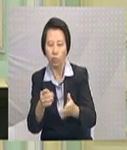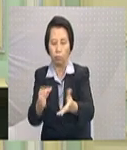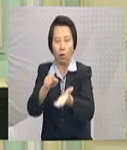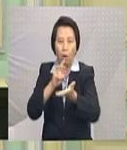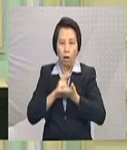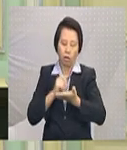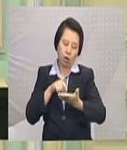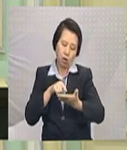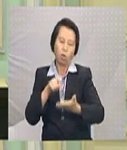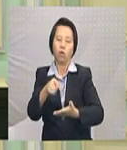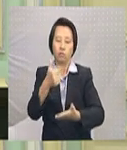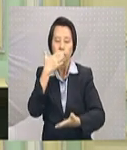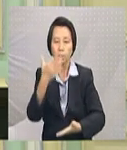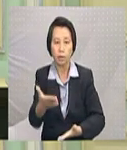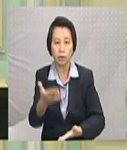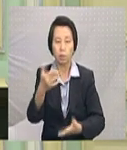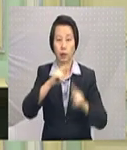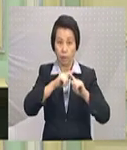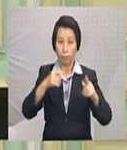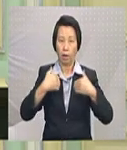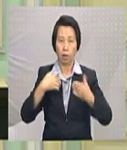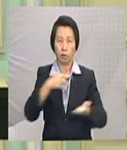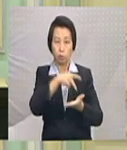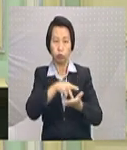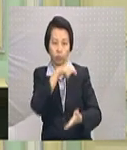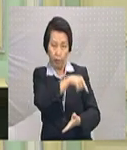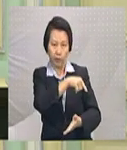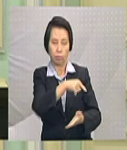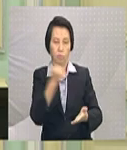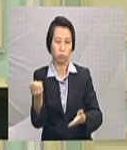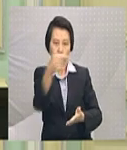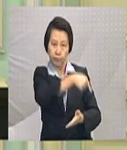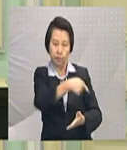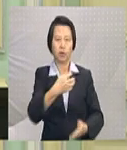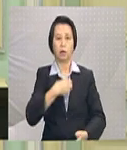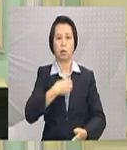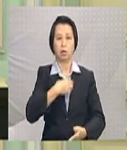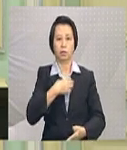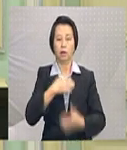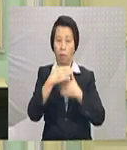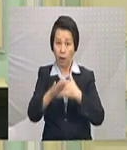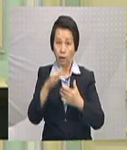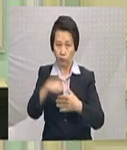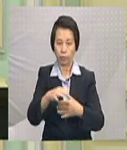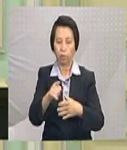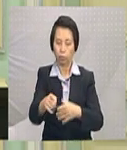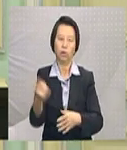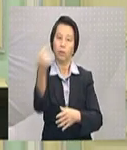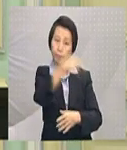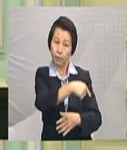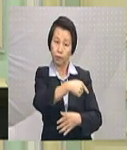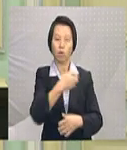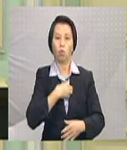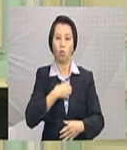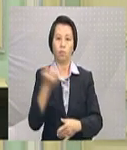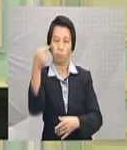kita mempunyai pusat tempat aduan dan sebagainya. Saya harap selepas ini boleh mengadu terus kepada